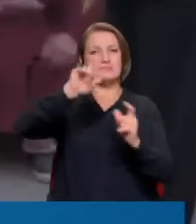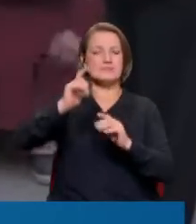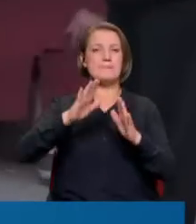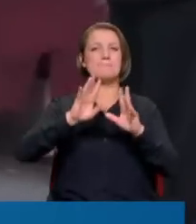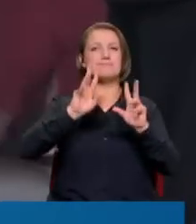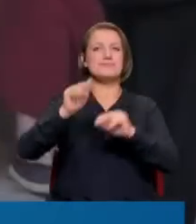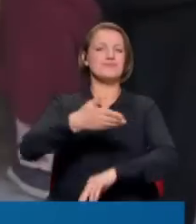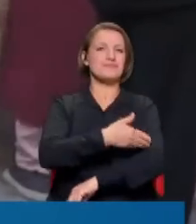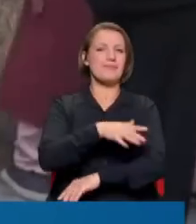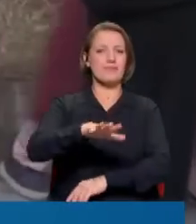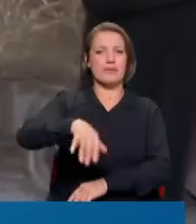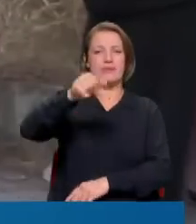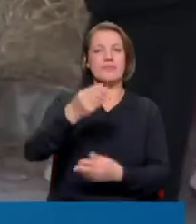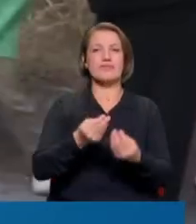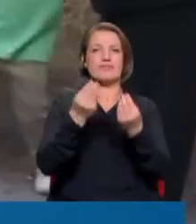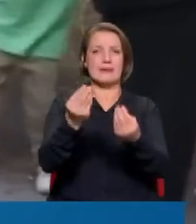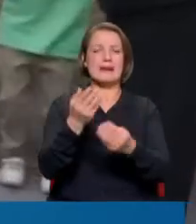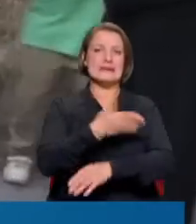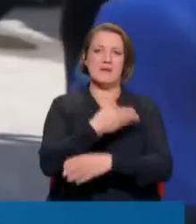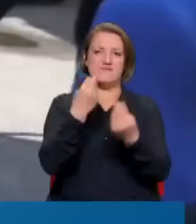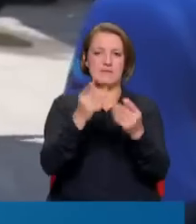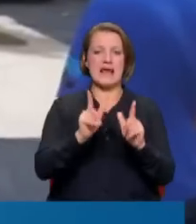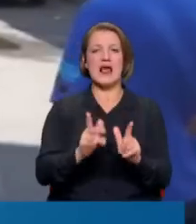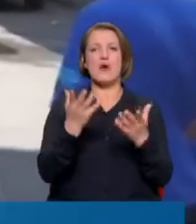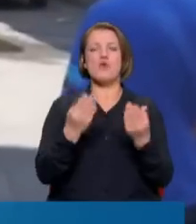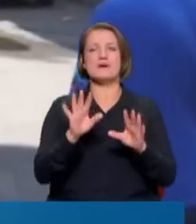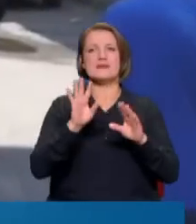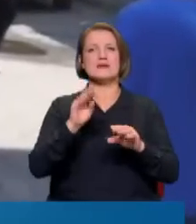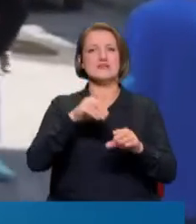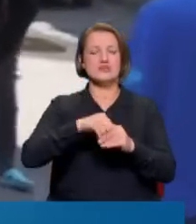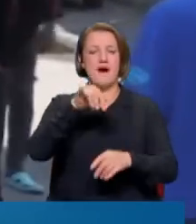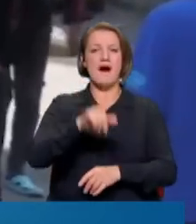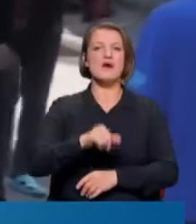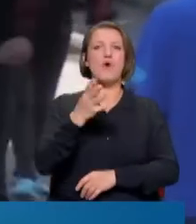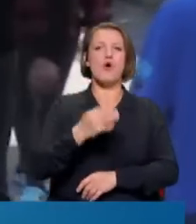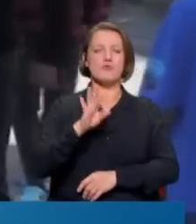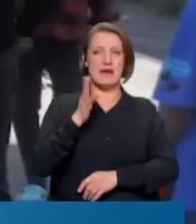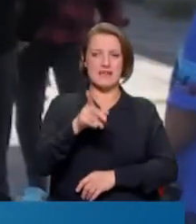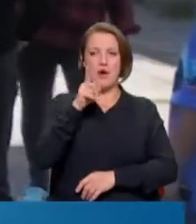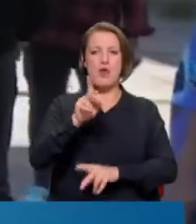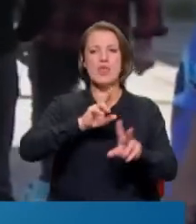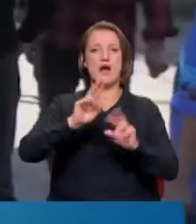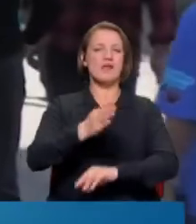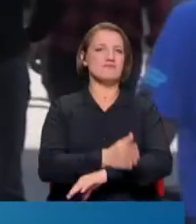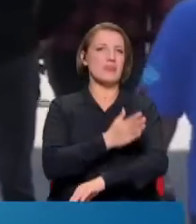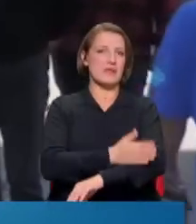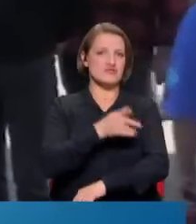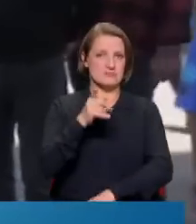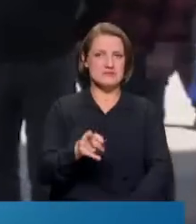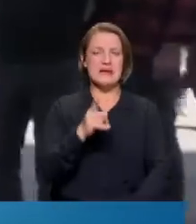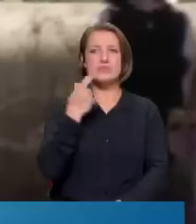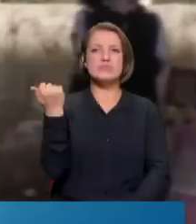merkezinin hizmet vermesine artık gerek kalmadığı için hak sahibi olmayan ve fiili olarak orada kalan vatandaşlarımıza